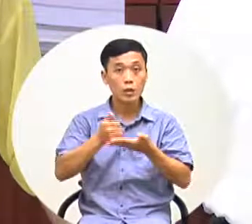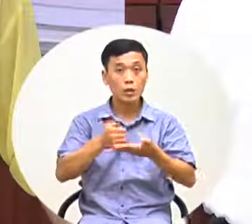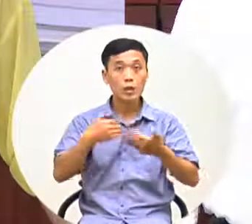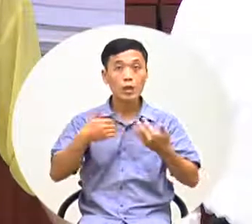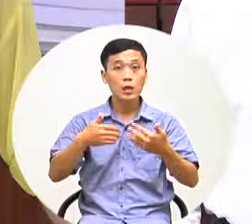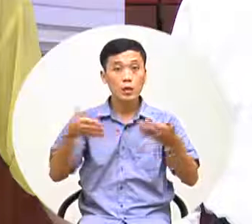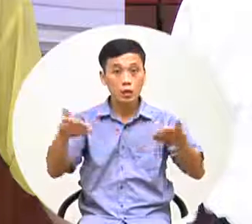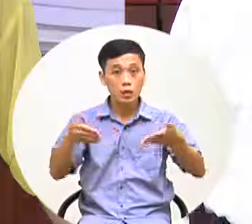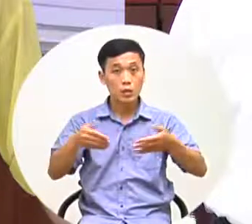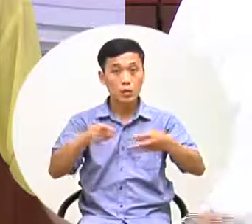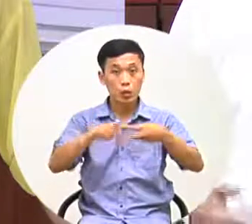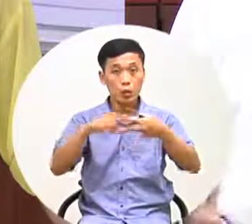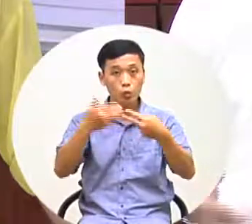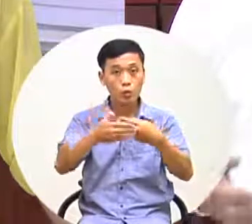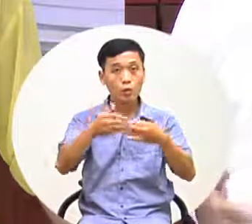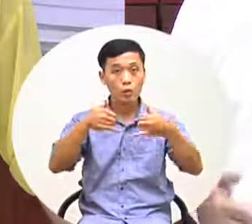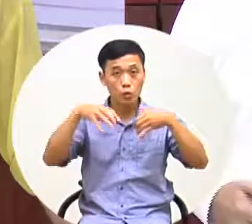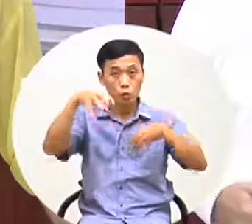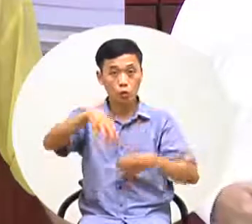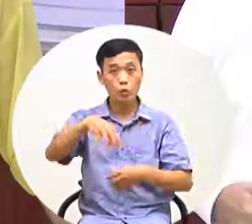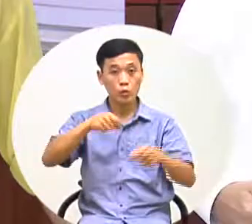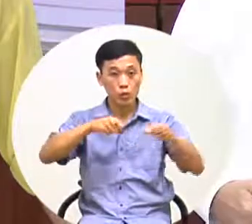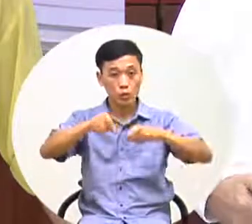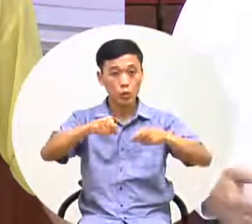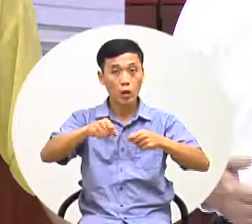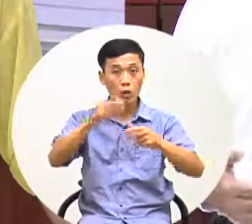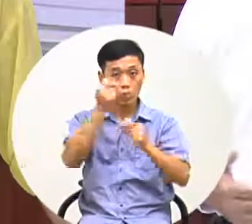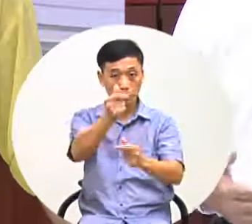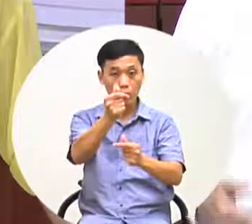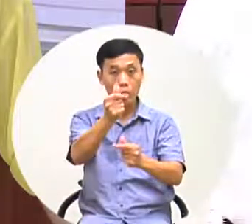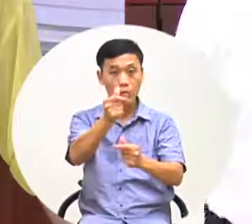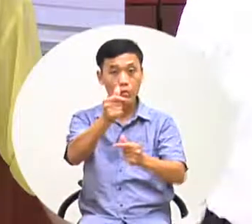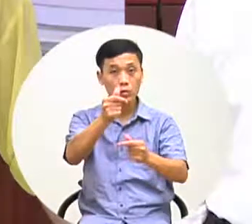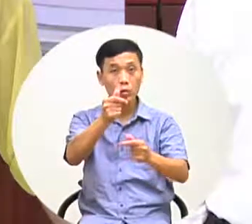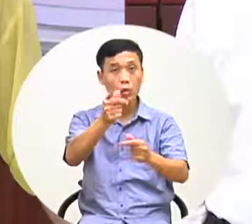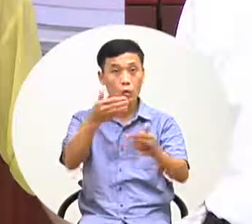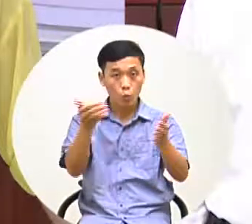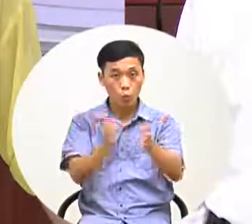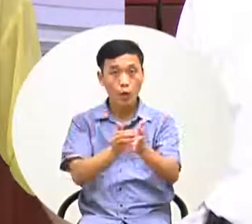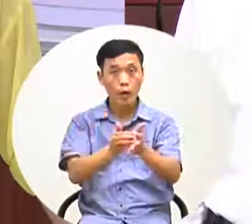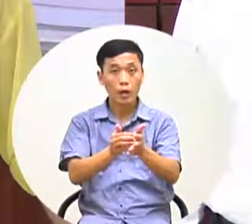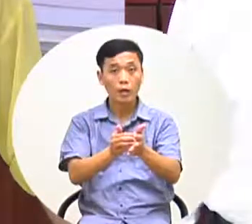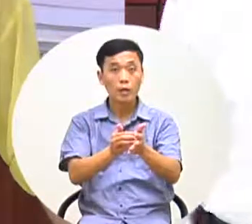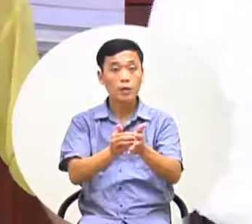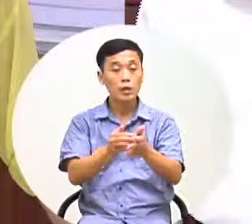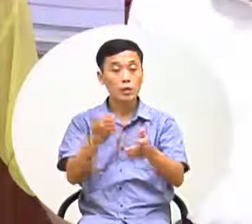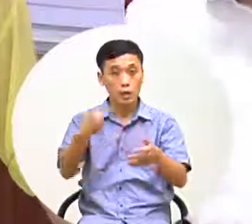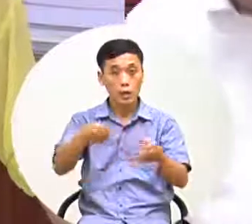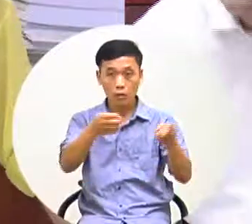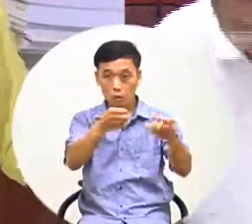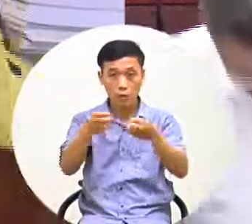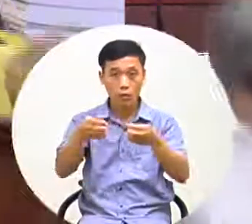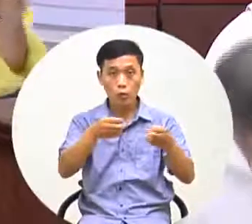它拟定出来哦，可能这样在讨论的时候比较会有时间上的效果啦。